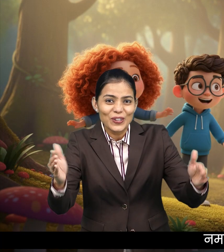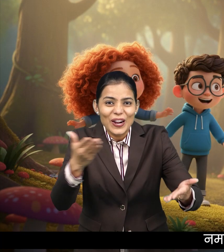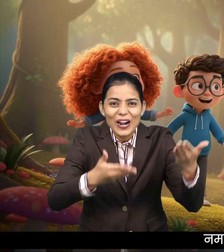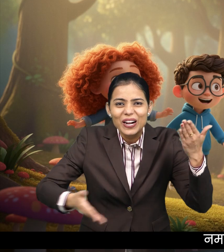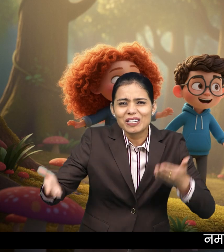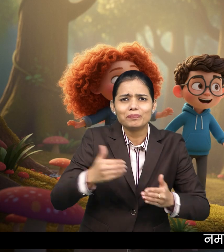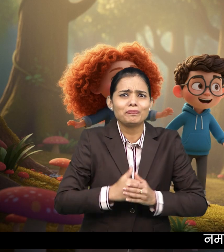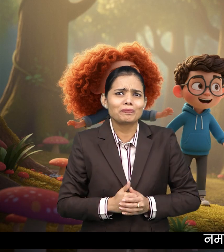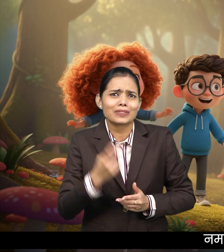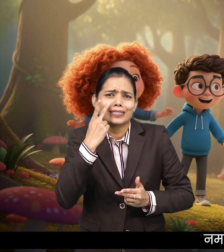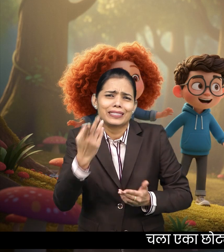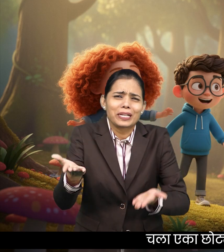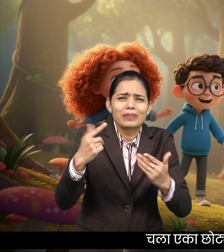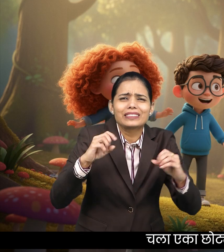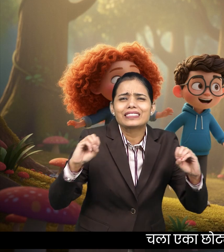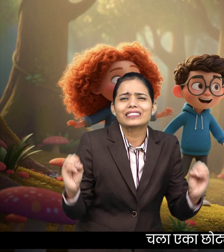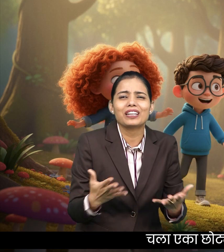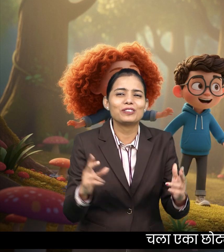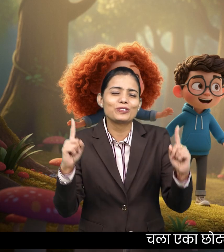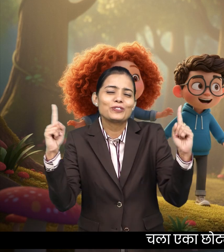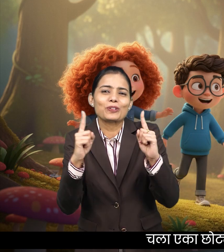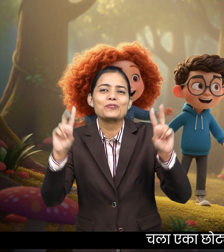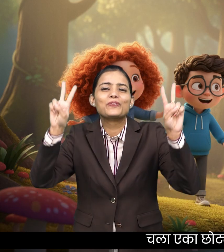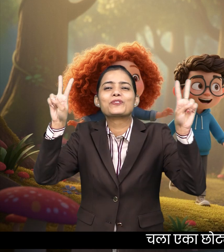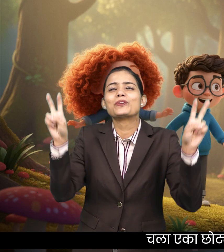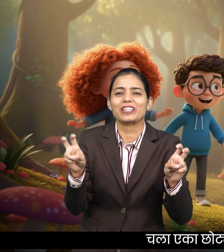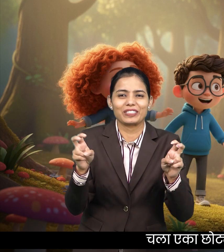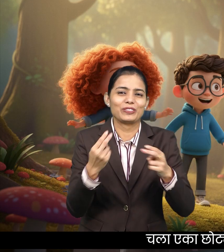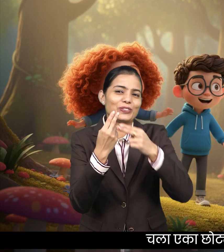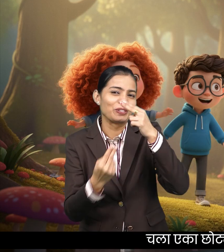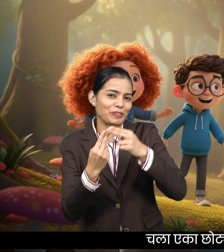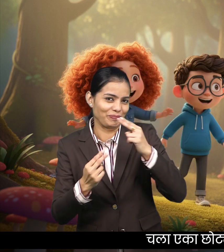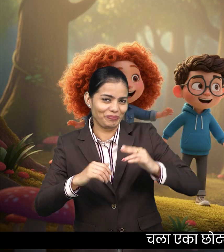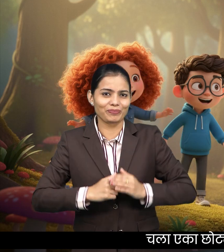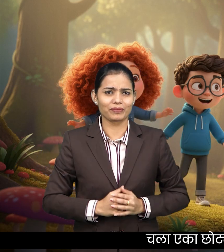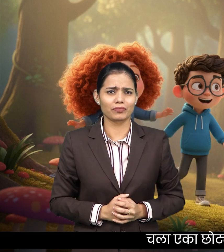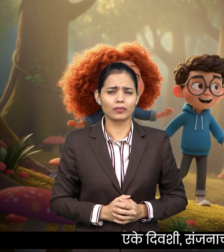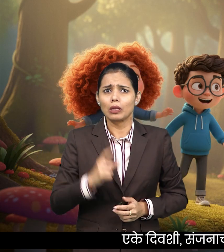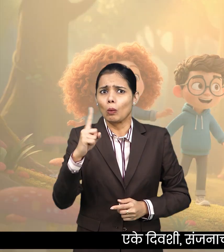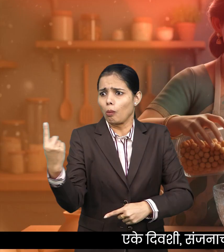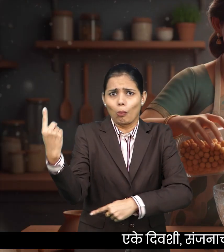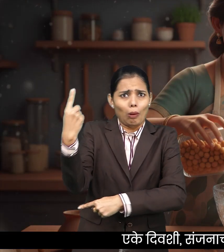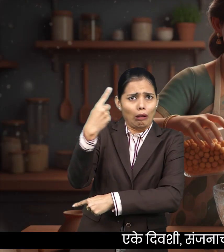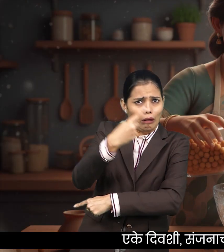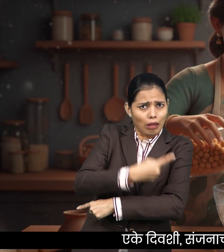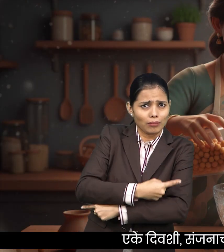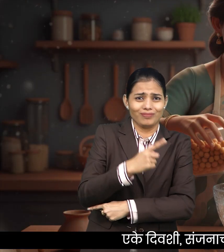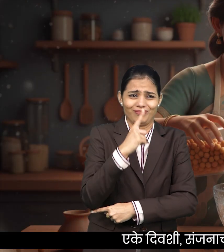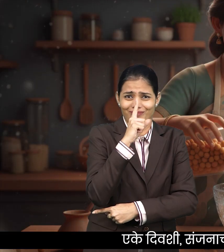नमस्कार मुलांनो, चला एका छोट्या कथेने सुरुवात करूया। एके